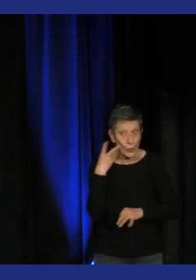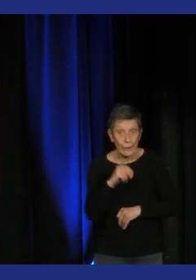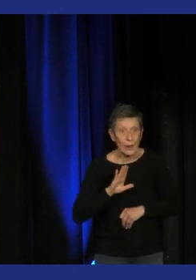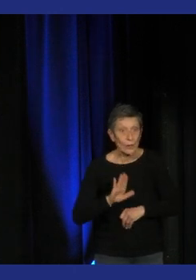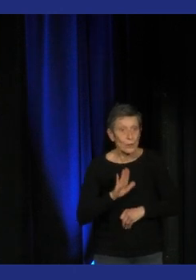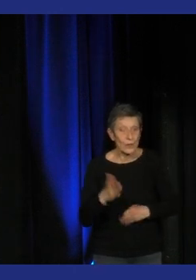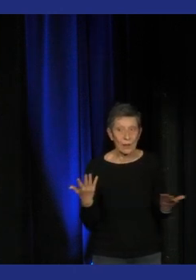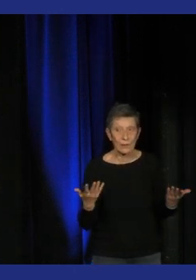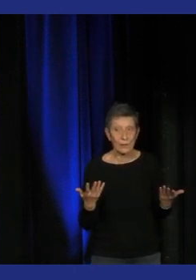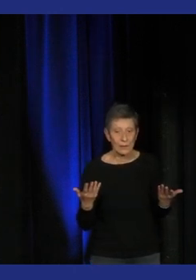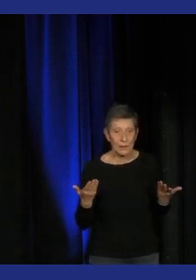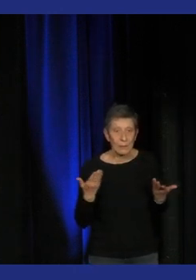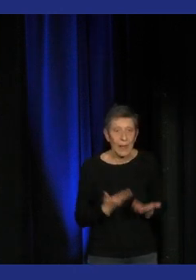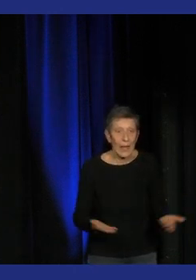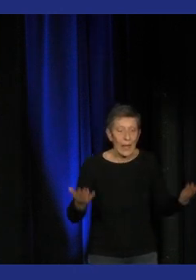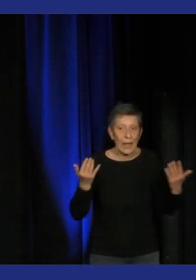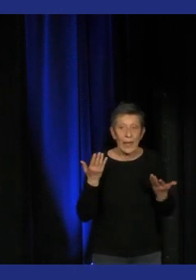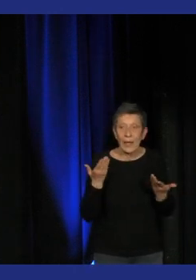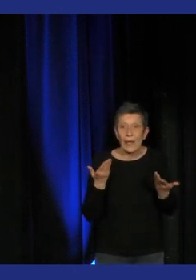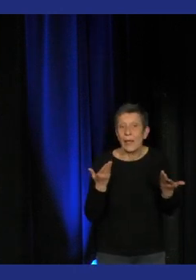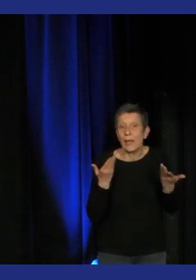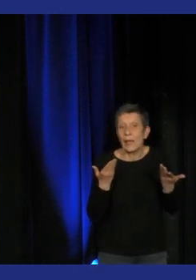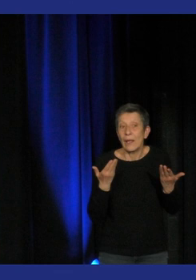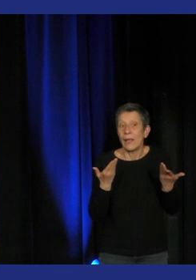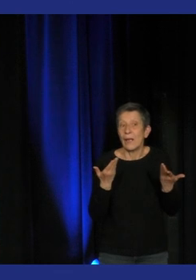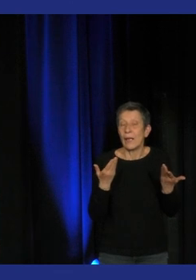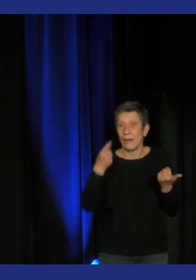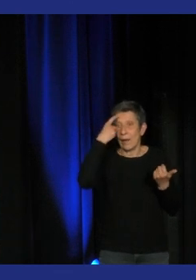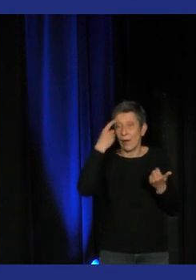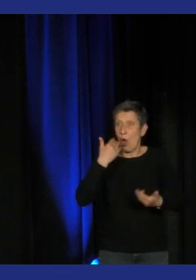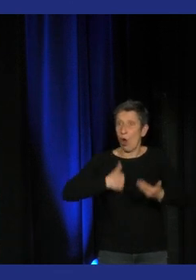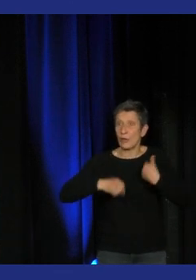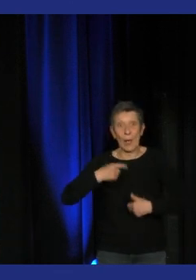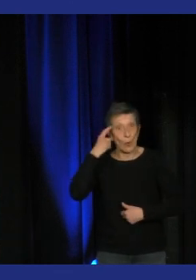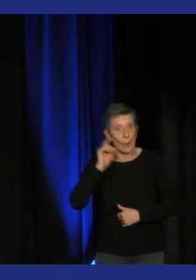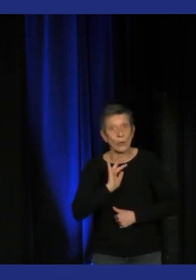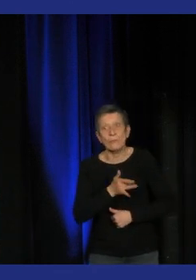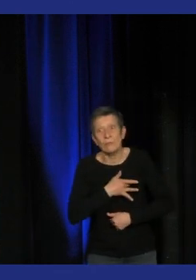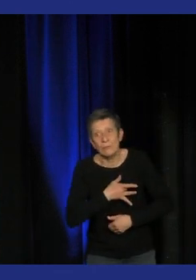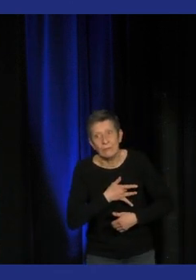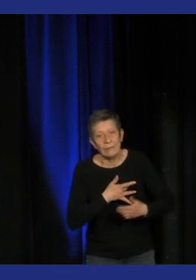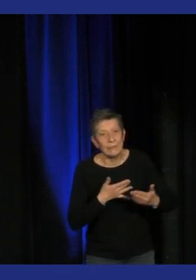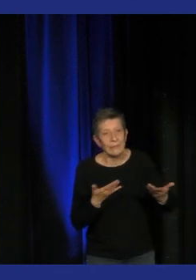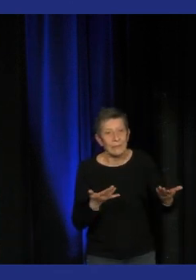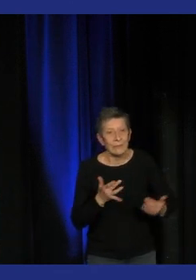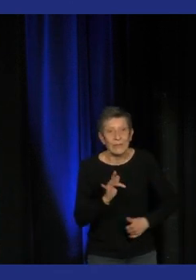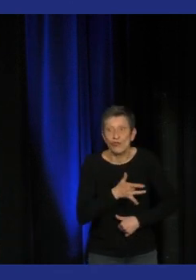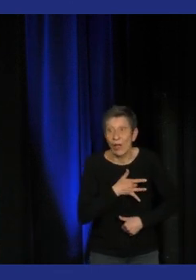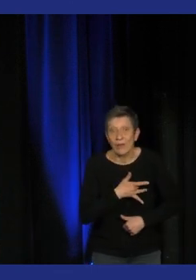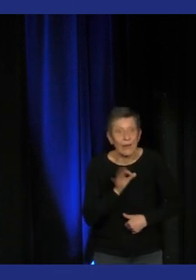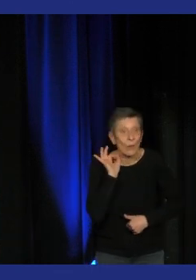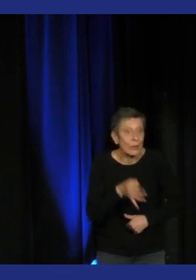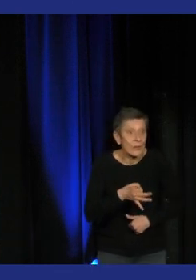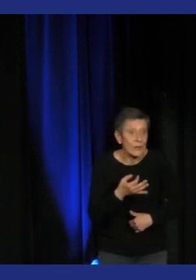Mais cette idée, elle est perdue parce que quand on parle du handicap, on pense beaucoup à la charité. Et dans la charité, voilà, c'est une relation d'aide,